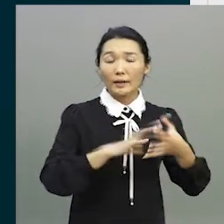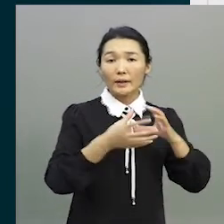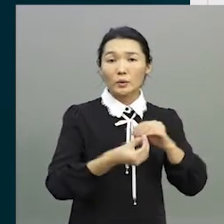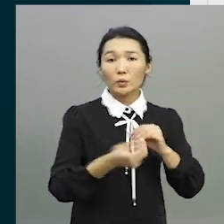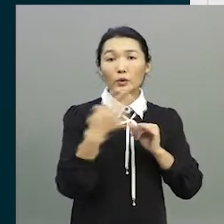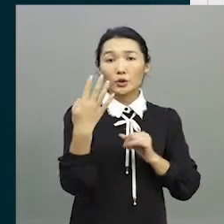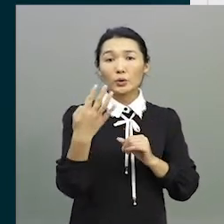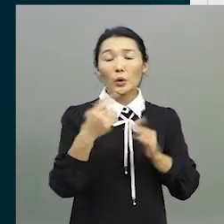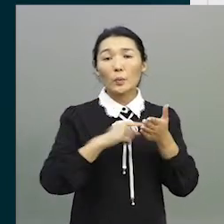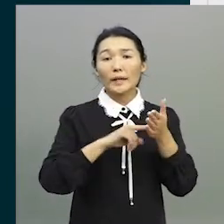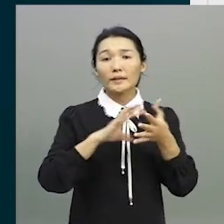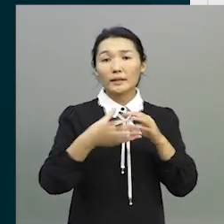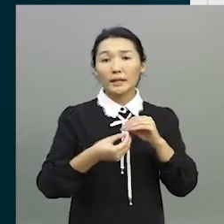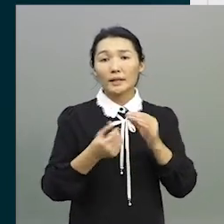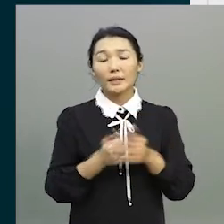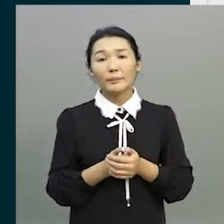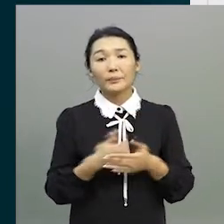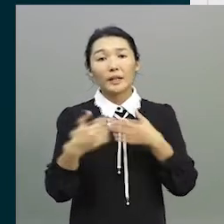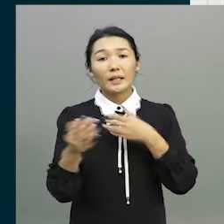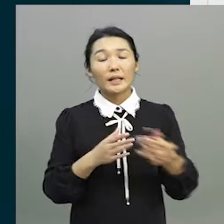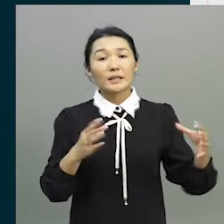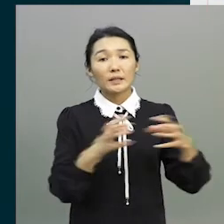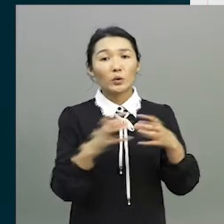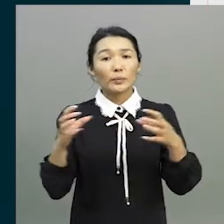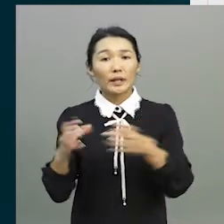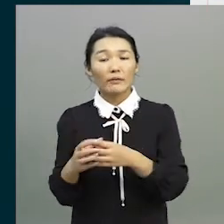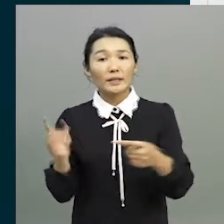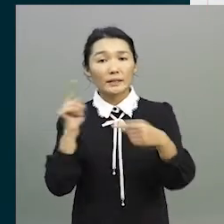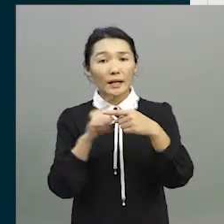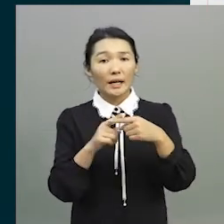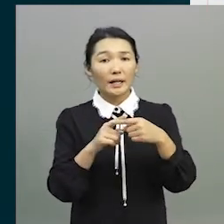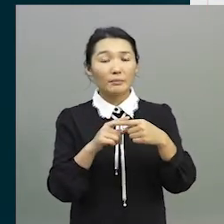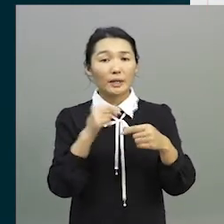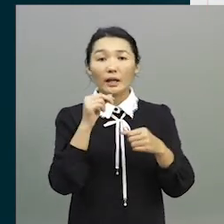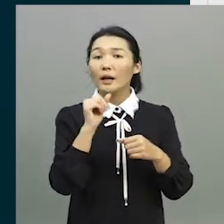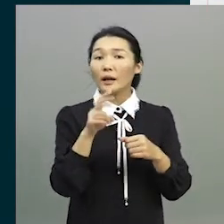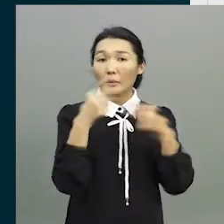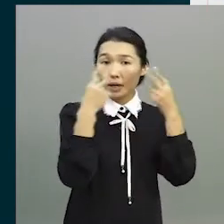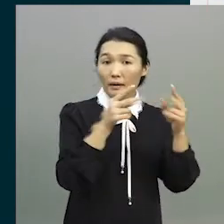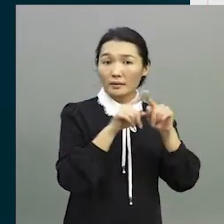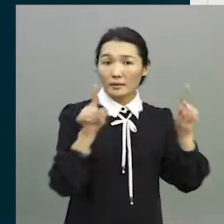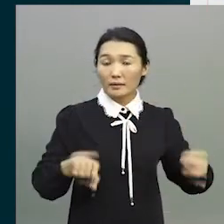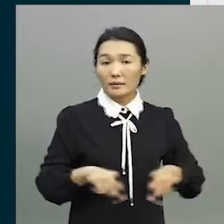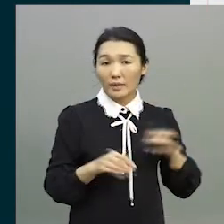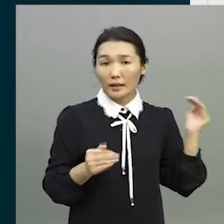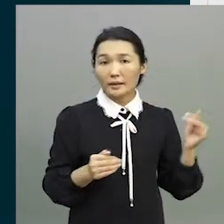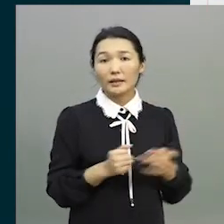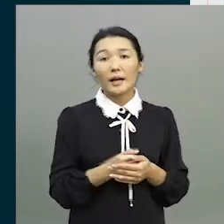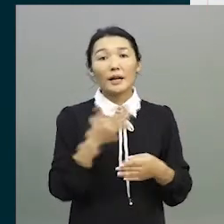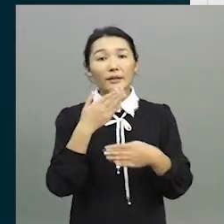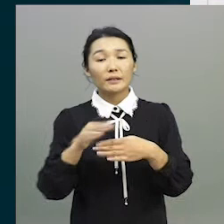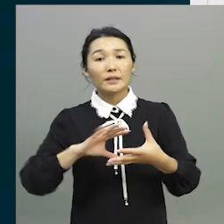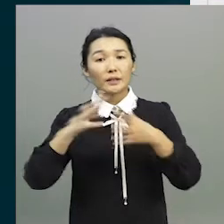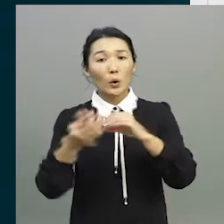4 произведений если сгруппировать слагаемые так как показано на слайде и вынести общие